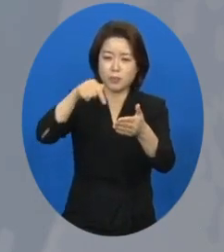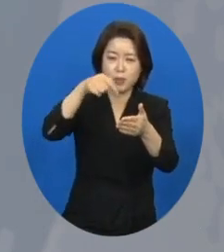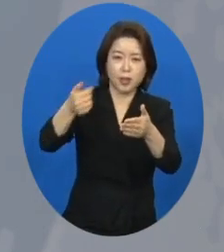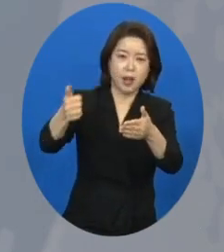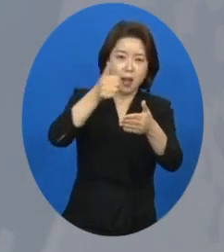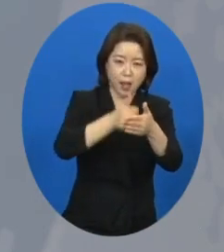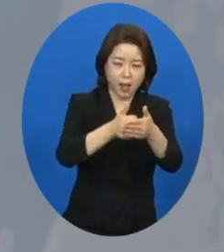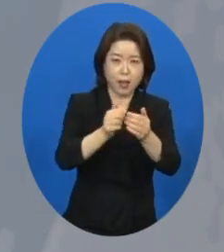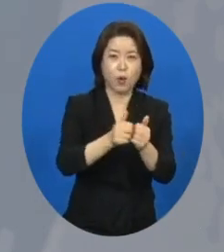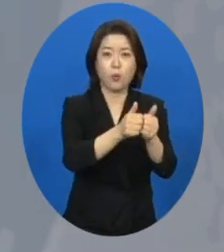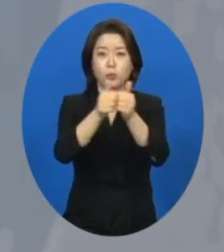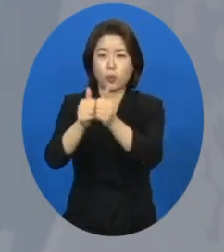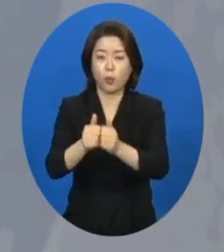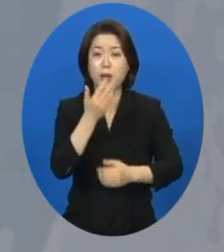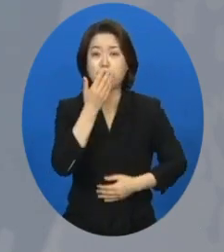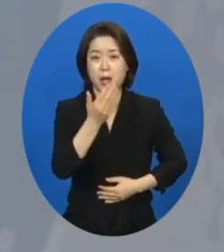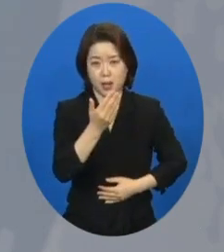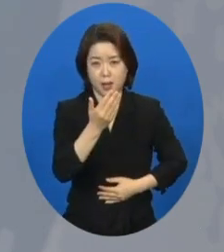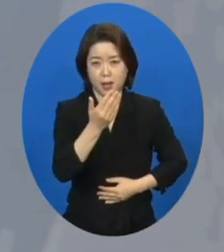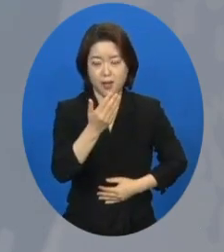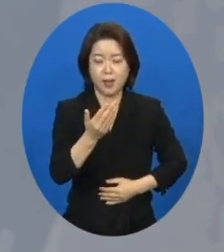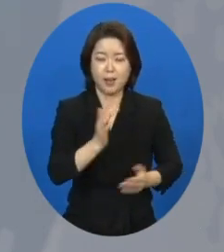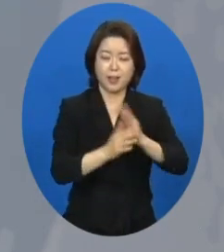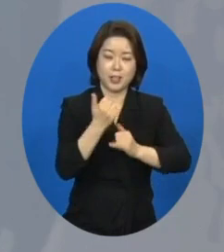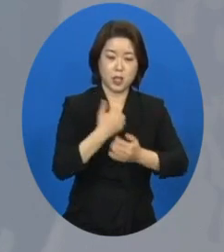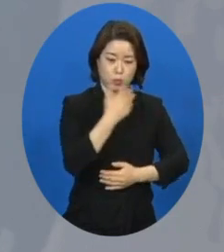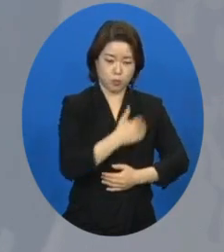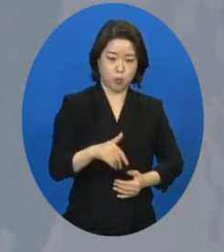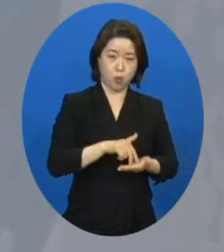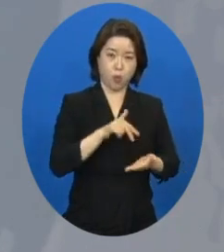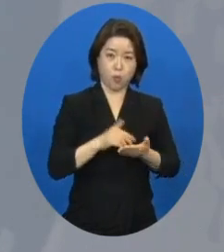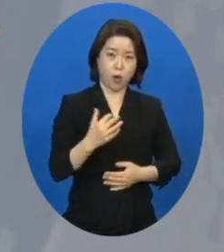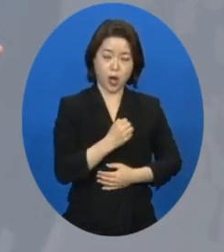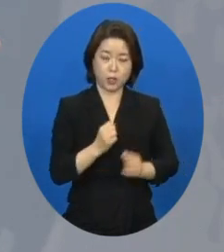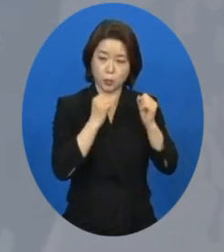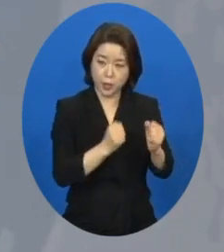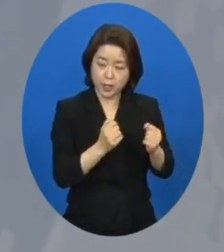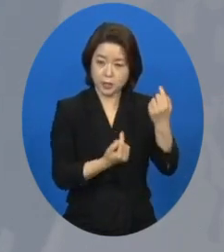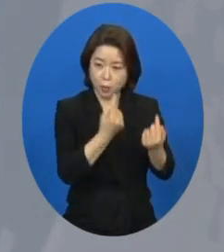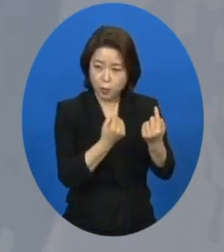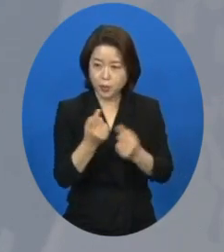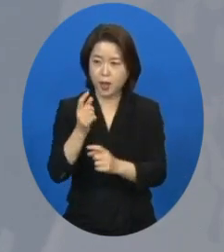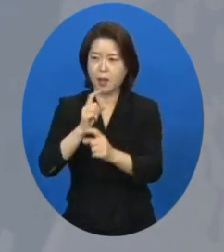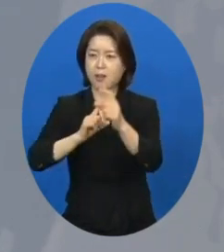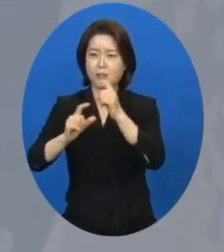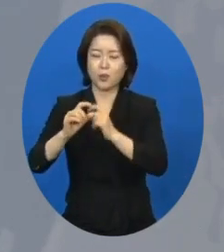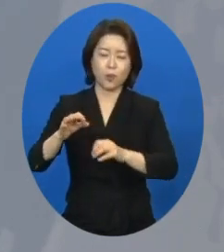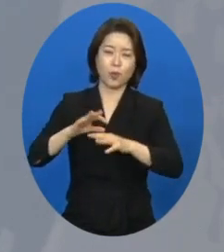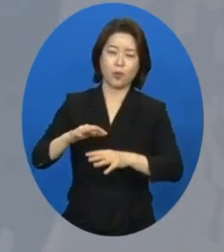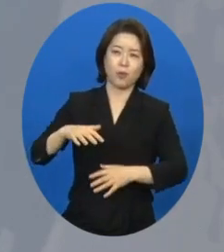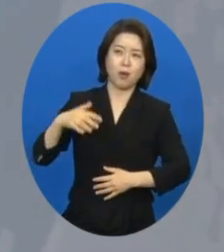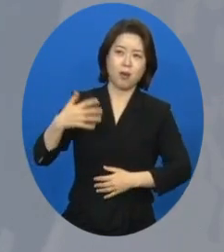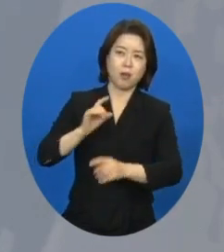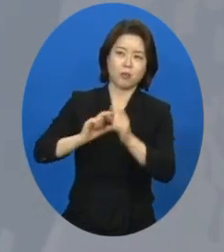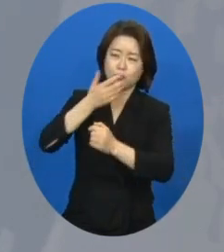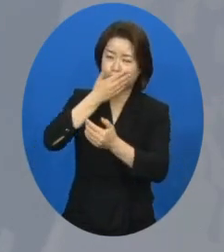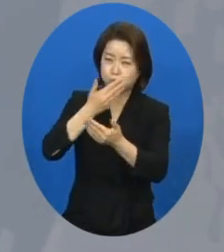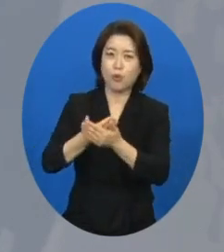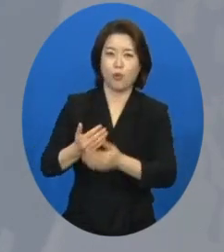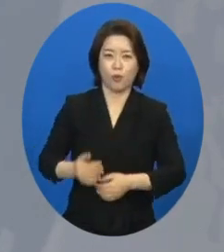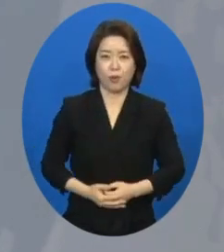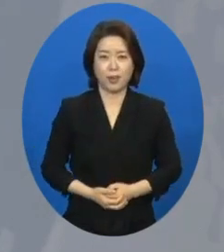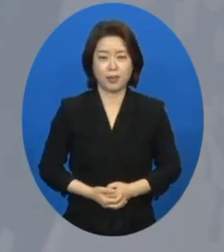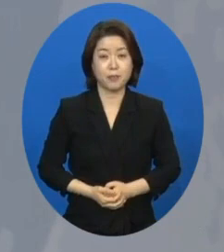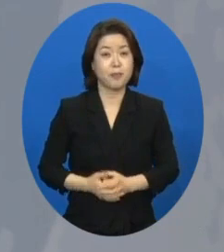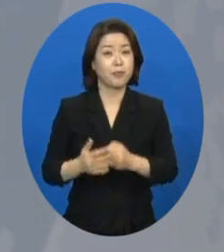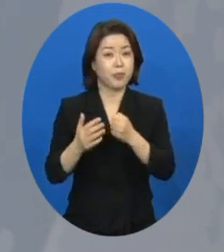동행하게 되니 예수님이 육신으로 계신 것보다 훨씬 우리에게 놀랍고 중요한 거죠. 그래서 예수님께서